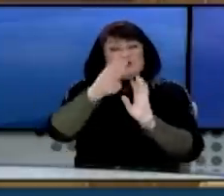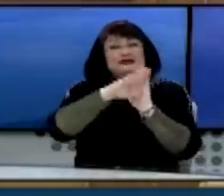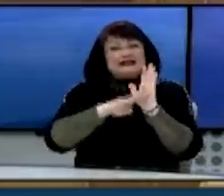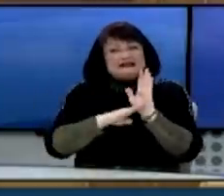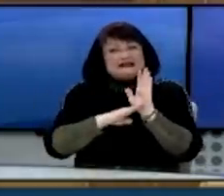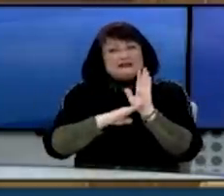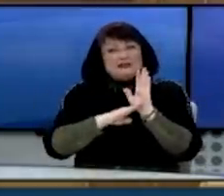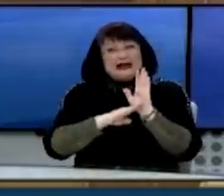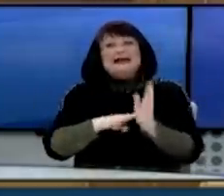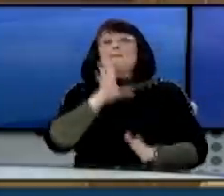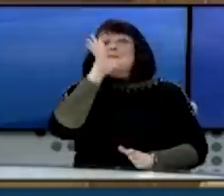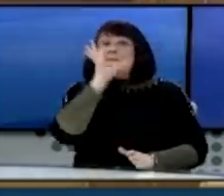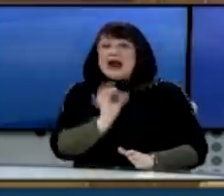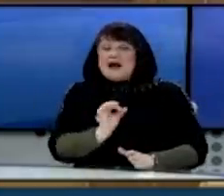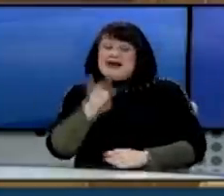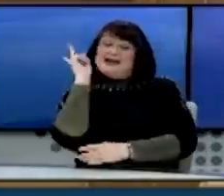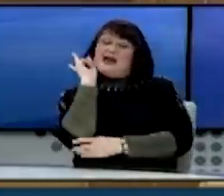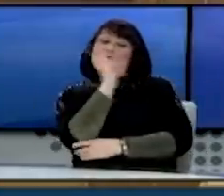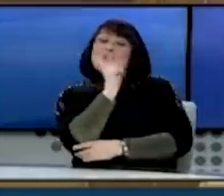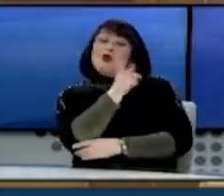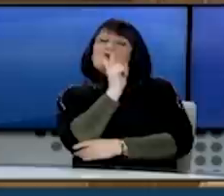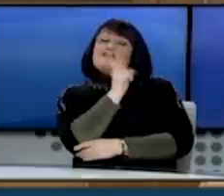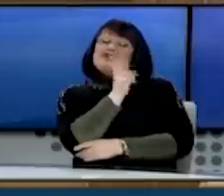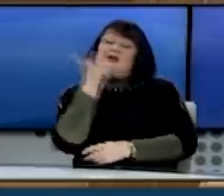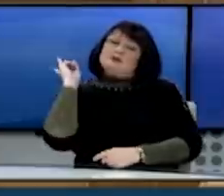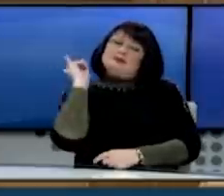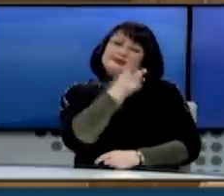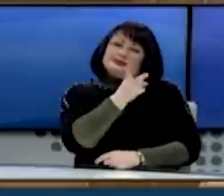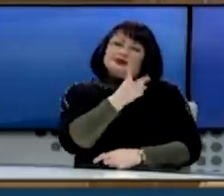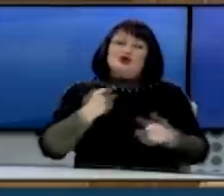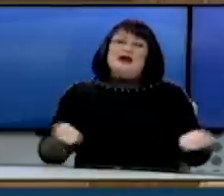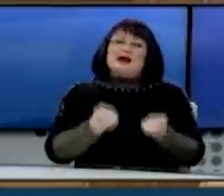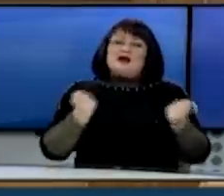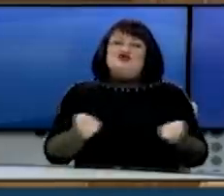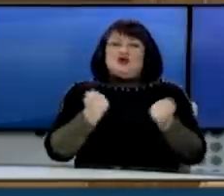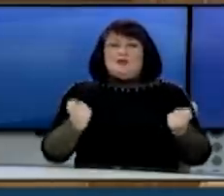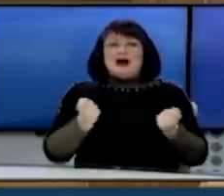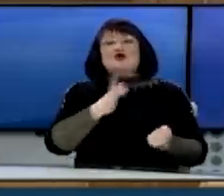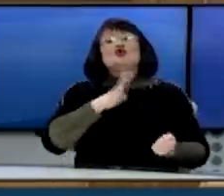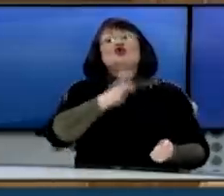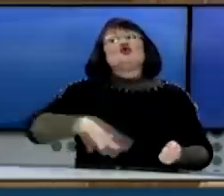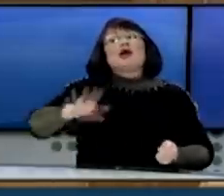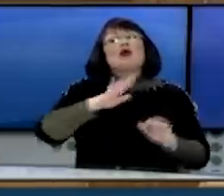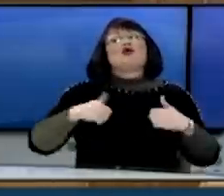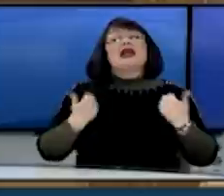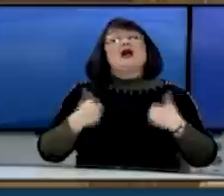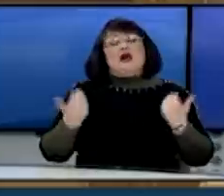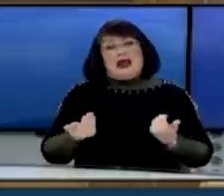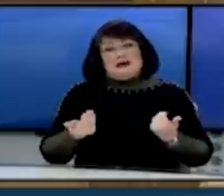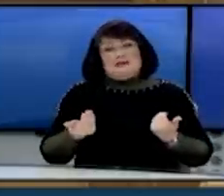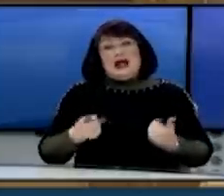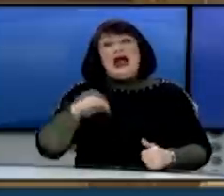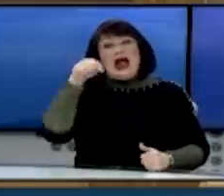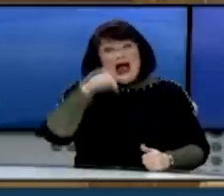σύστημα, την πραγματική μομφή και καταδίκη των εργαζομένων του λαού της νεολαίας.